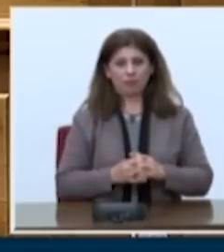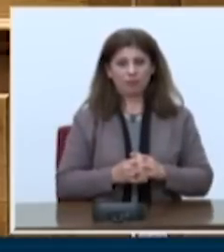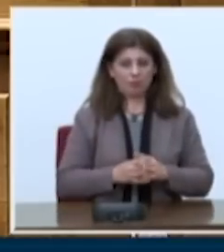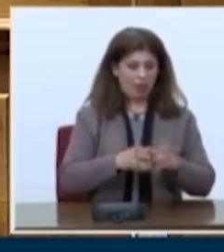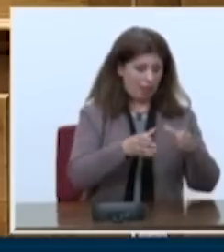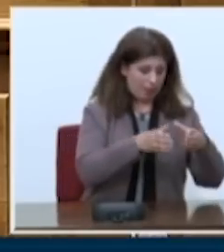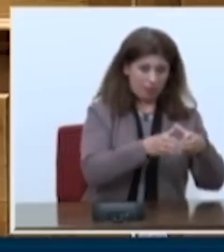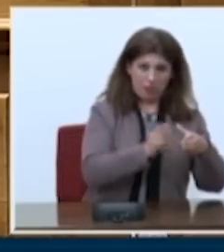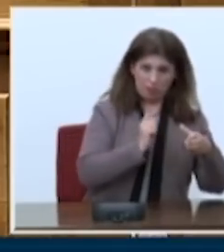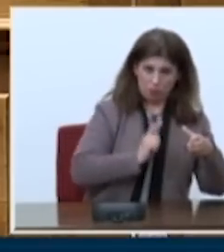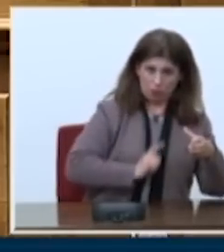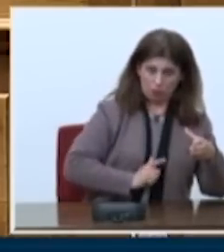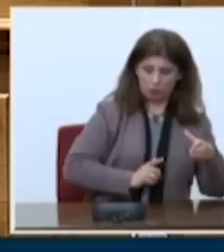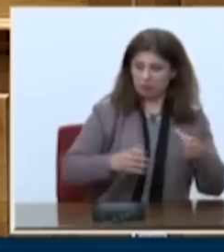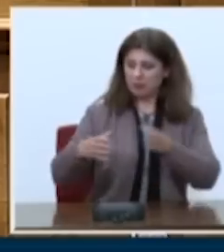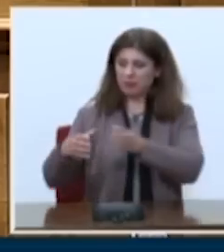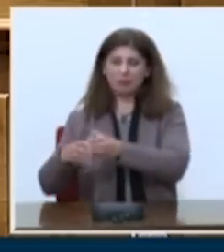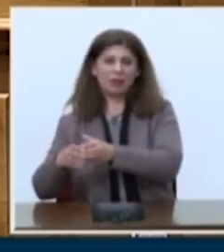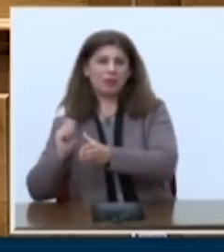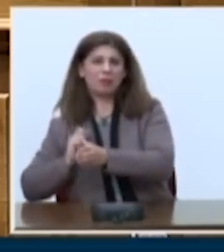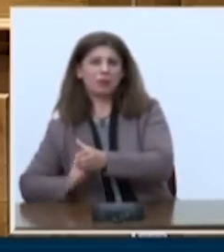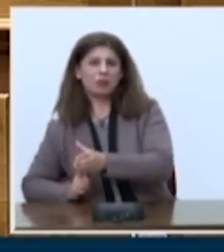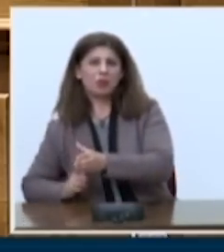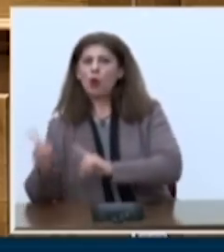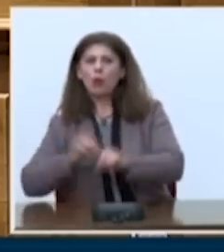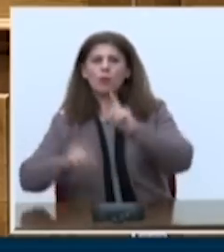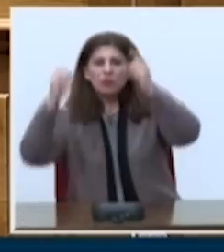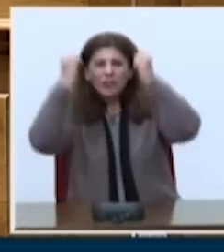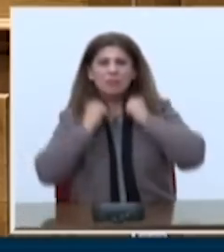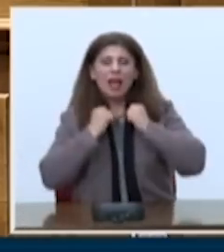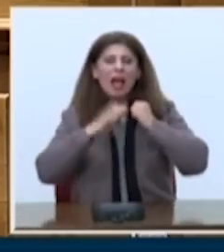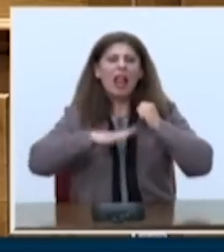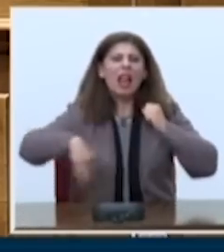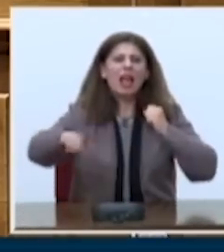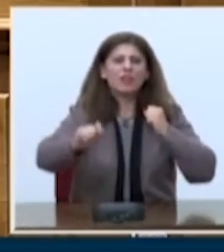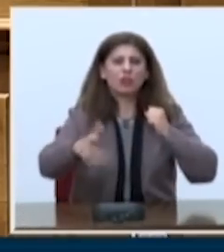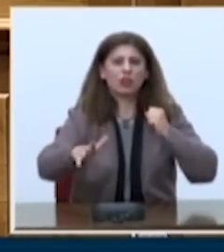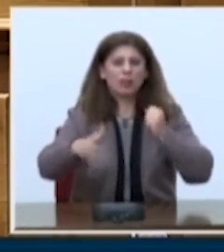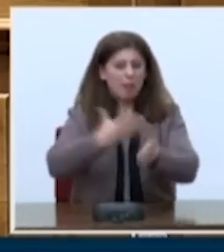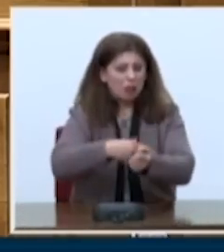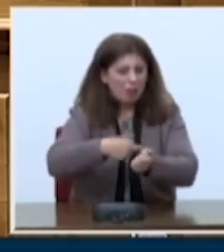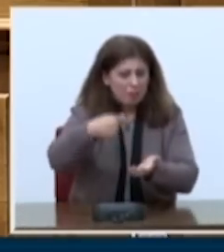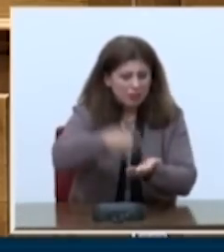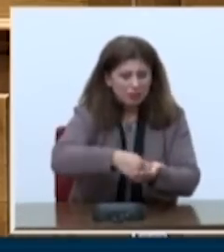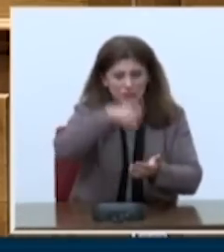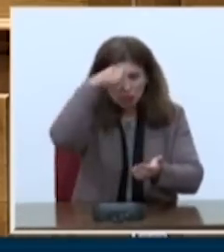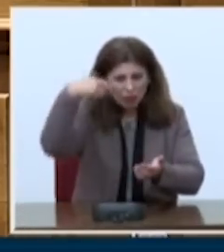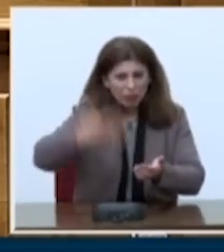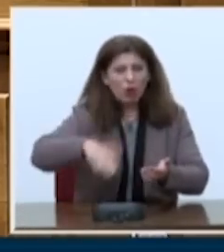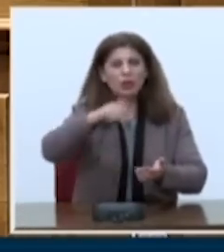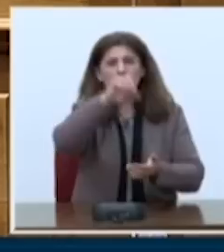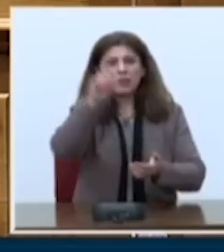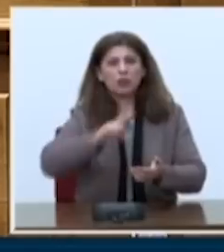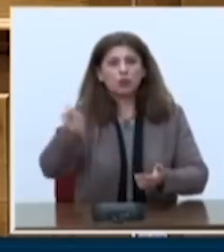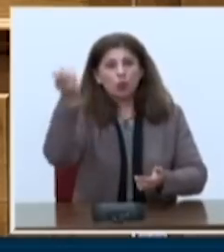άλλη πλευρά. Χαμένοι είναι οι ίδιοι οι λαοί που πληρώνουν με το αίμα τους, με τη ζωή τους, με τον υδρότα τους, το κόστος